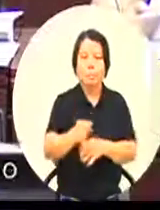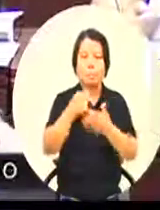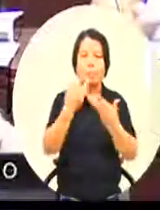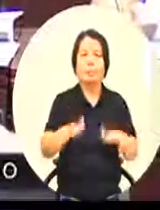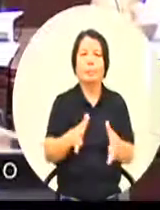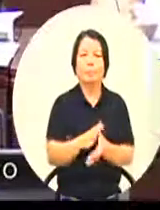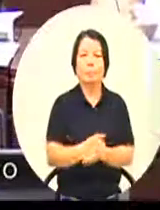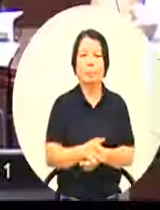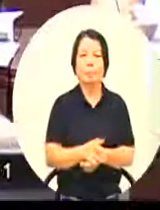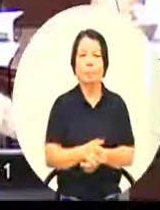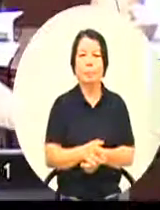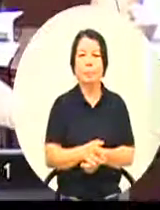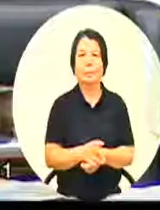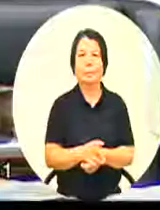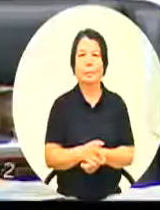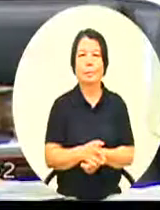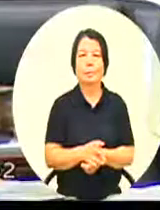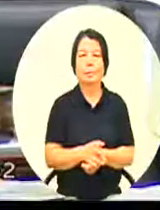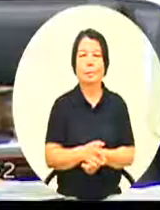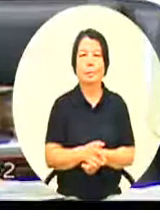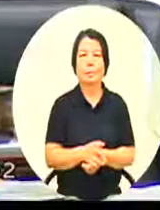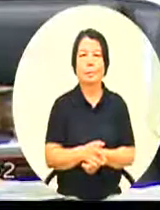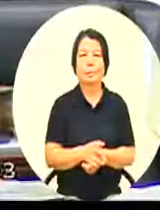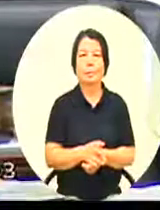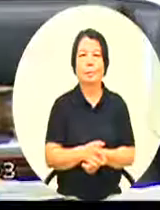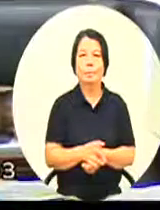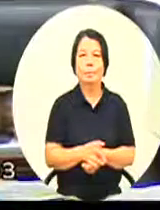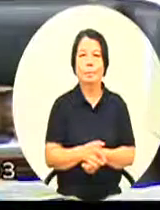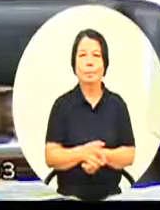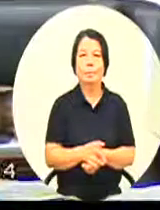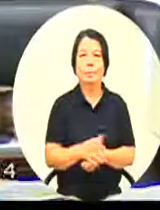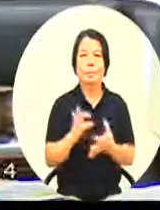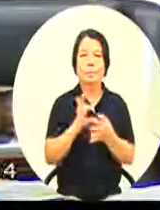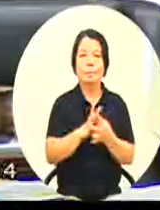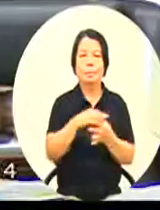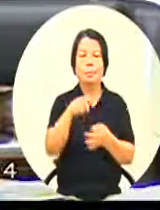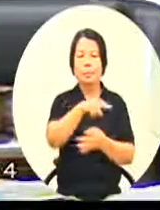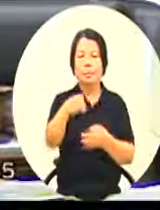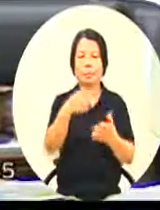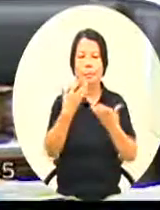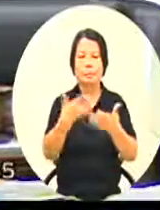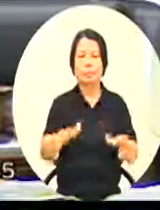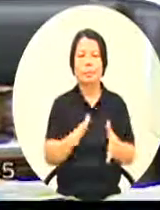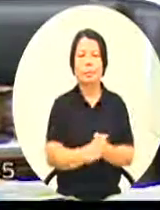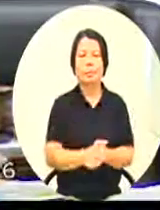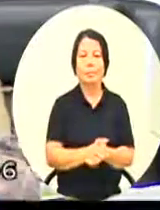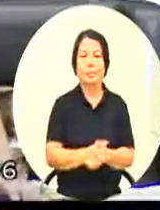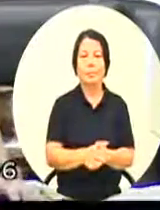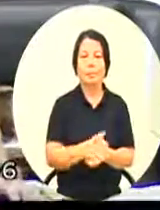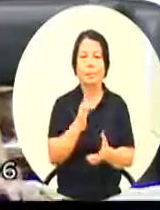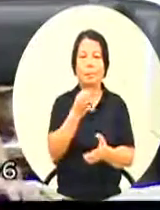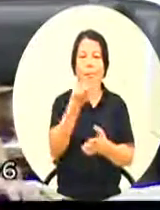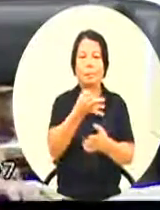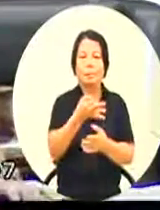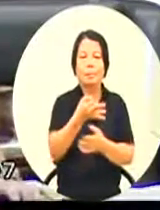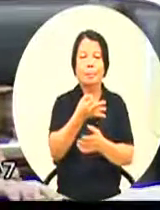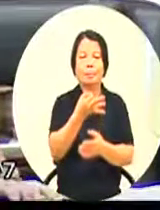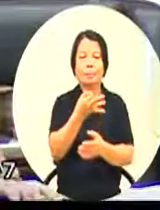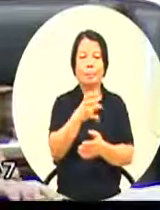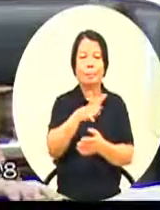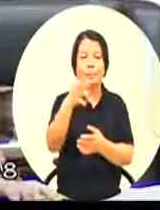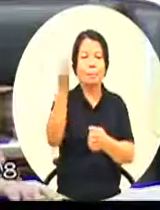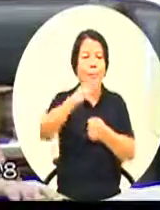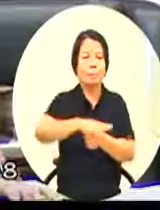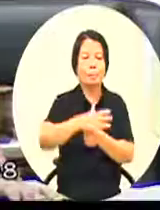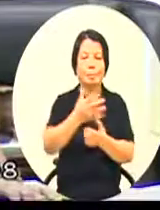四亿多？哇，这么多。那所以他们还很多，那钱有没有找到？这些灾损的